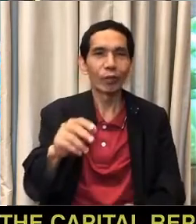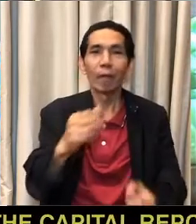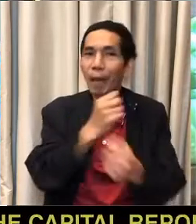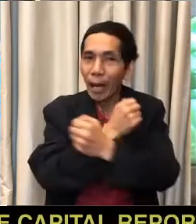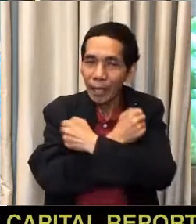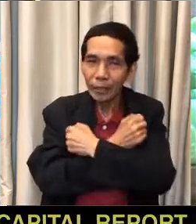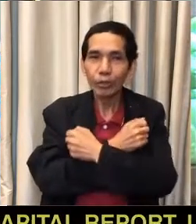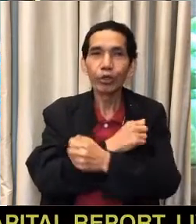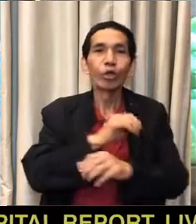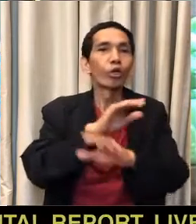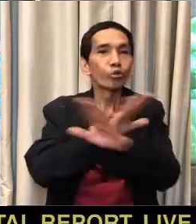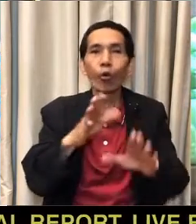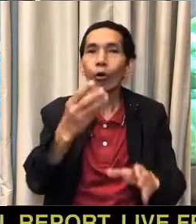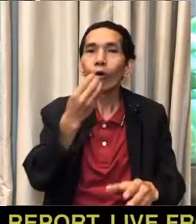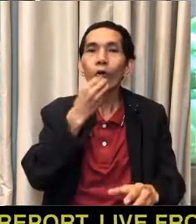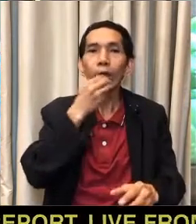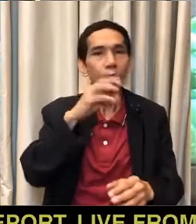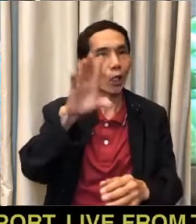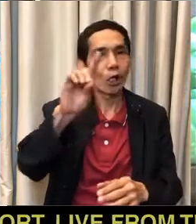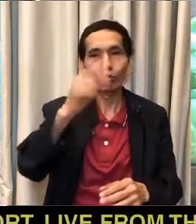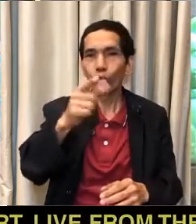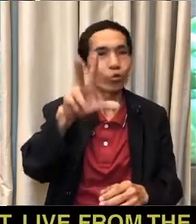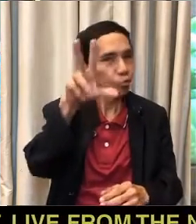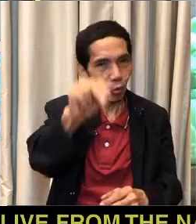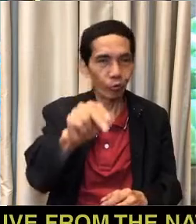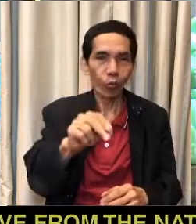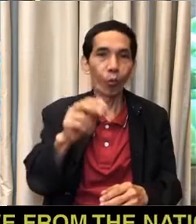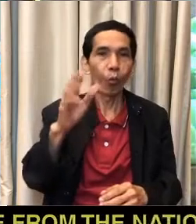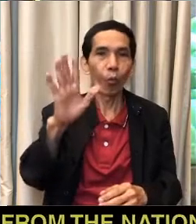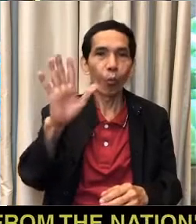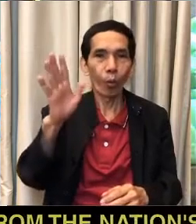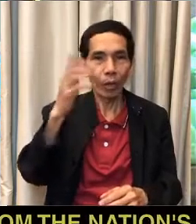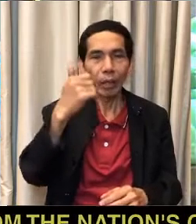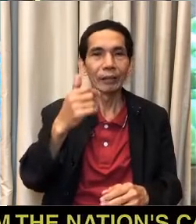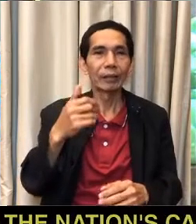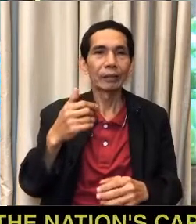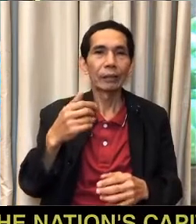kung wag ko kayong kakain ng aso. Oh, kasi